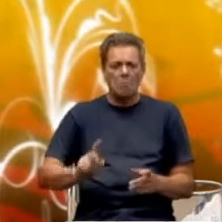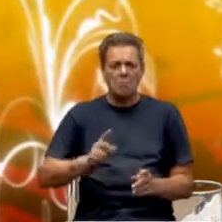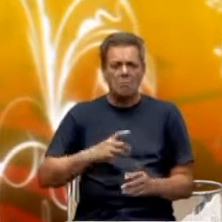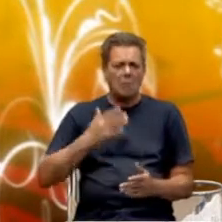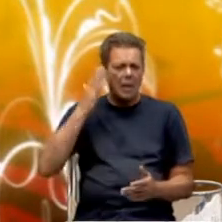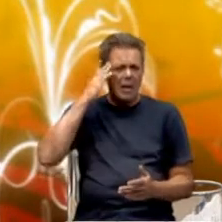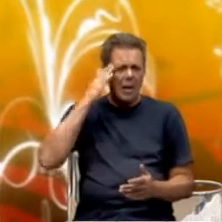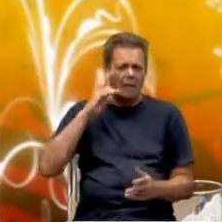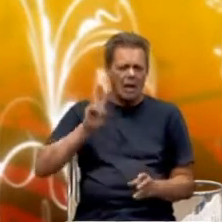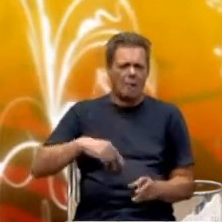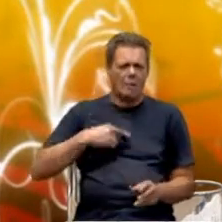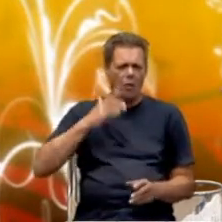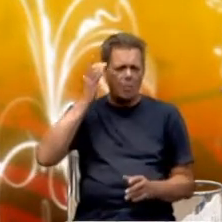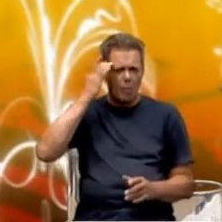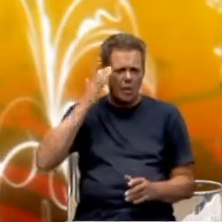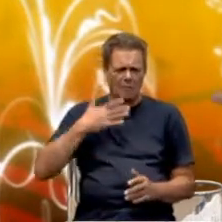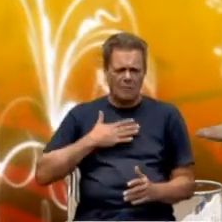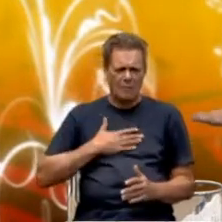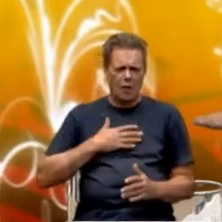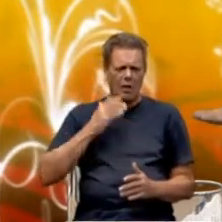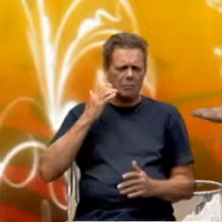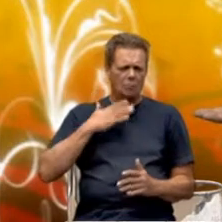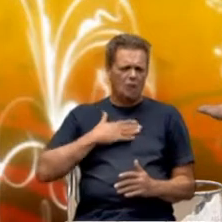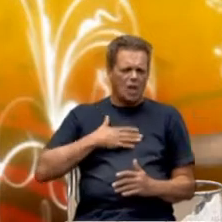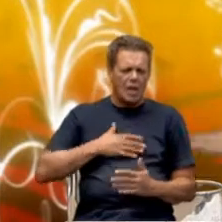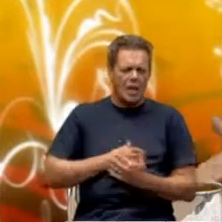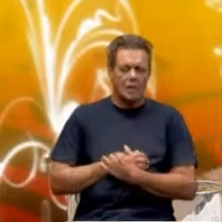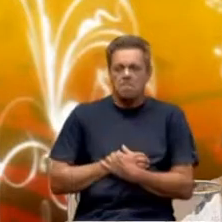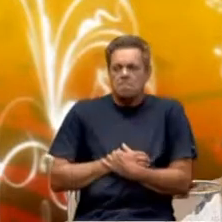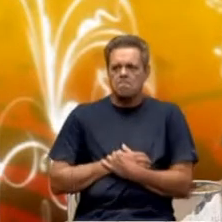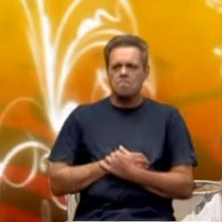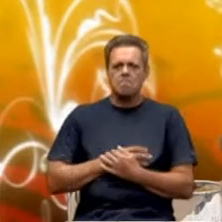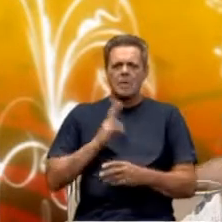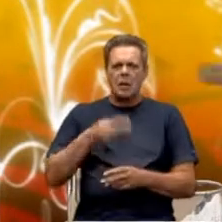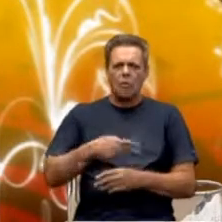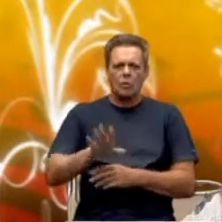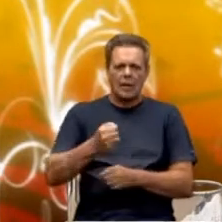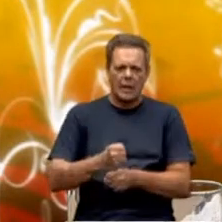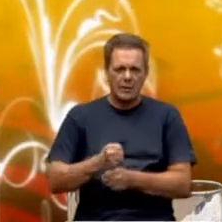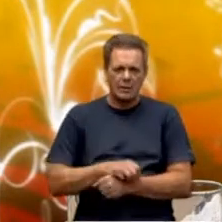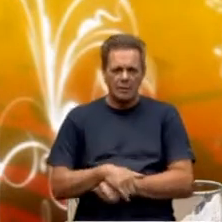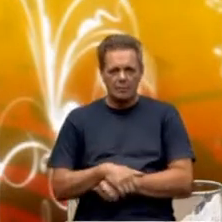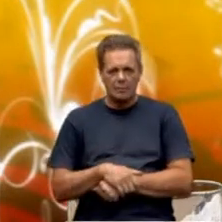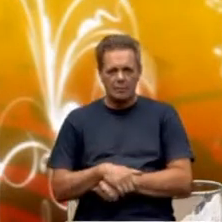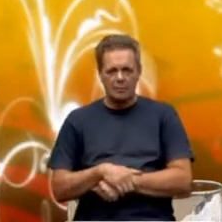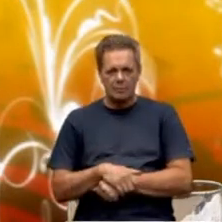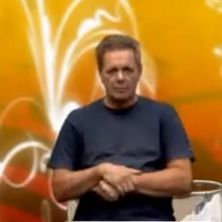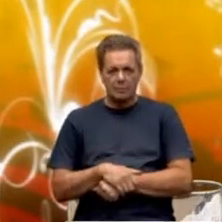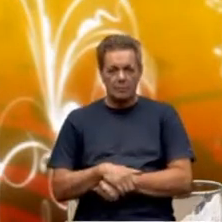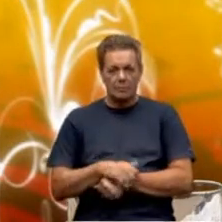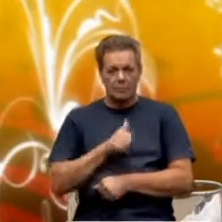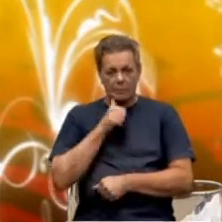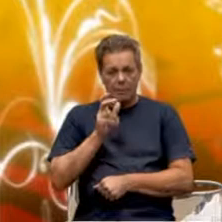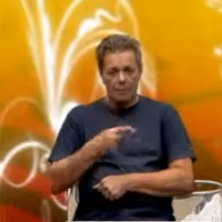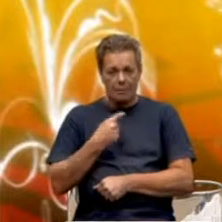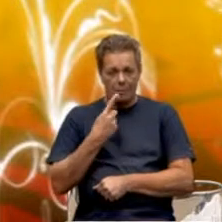Imam svoju snagu, imam svoje želje. Jel' tako? Pa ja mogu dalje raditi. I mogu vam reći, to